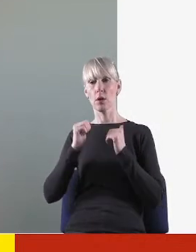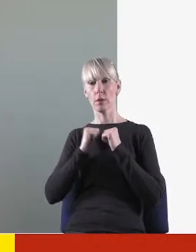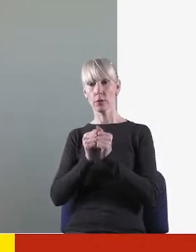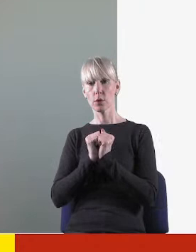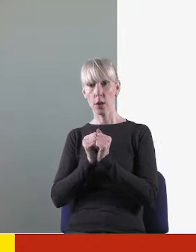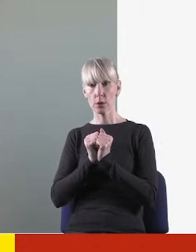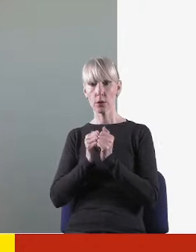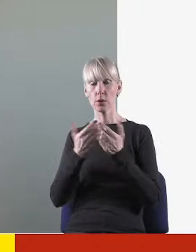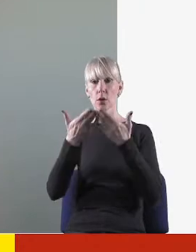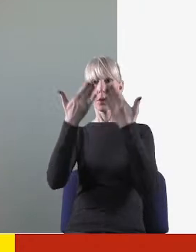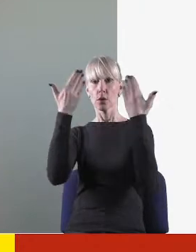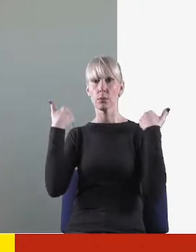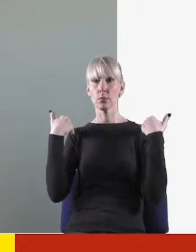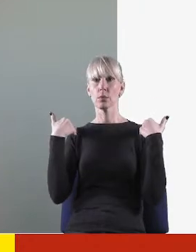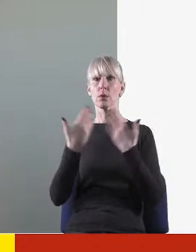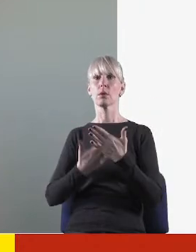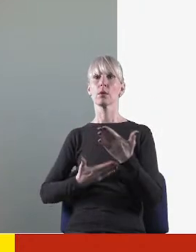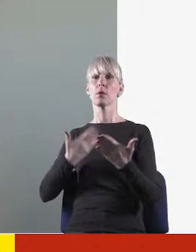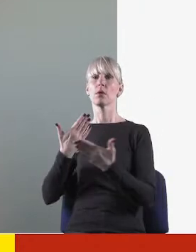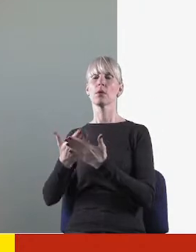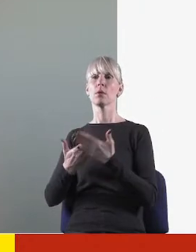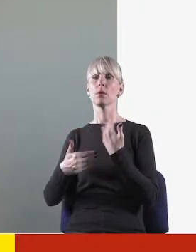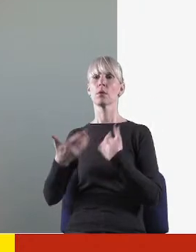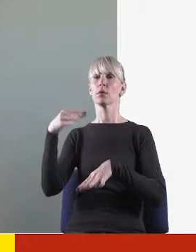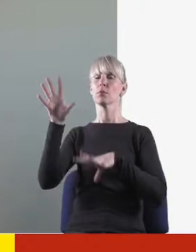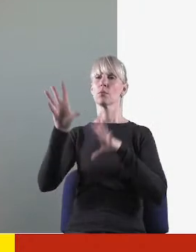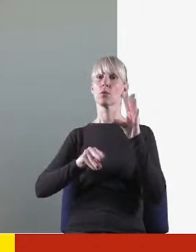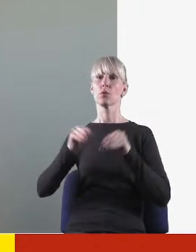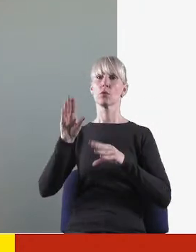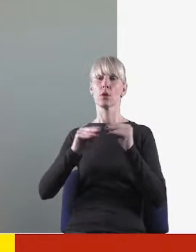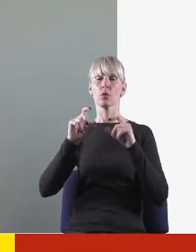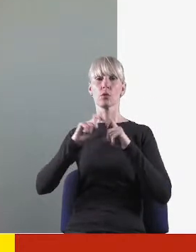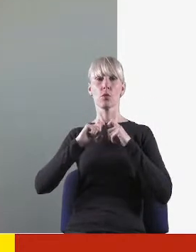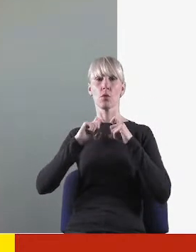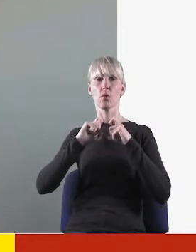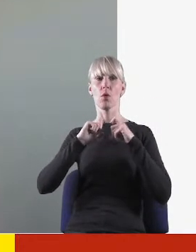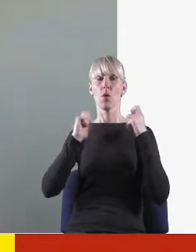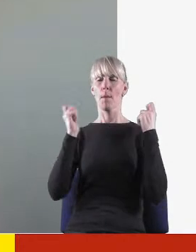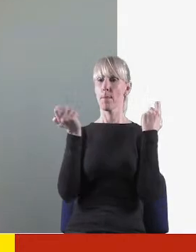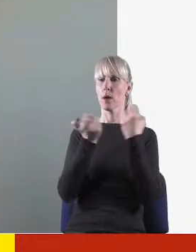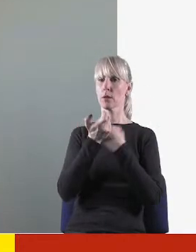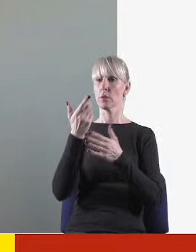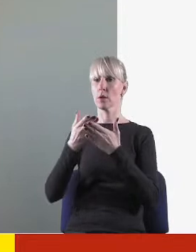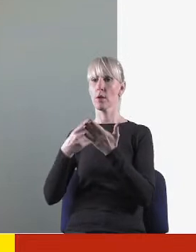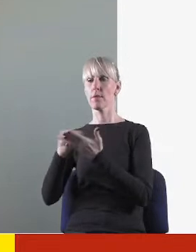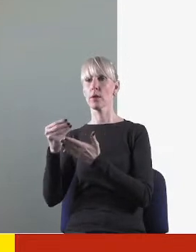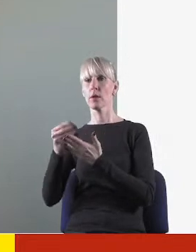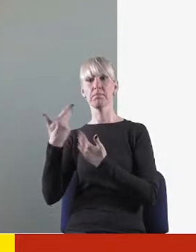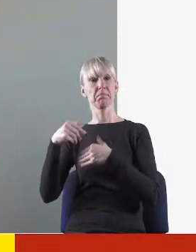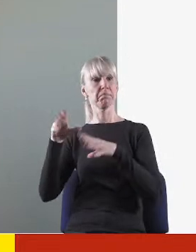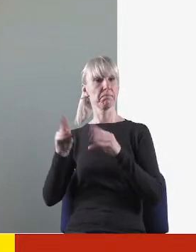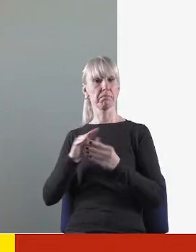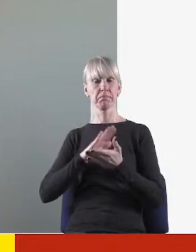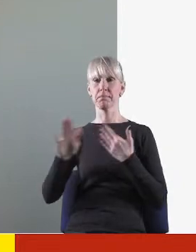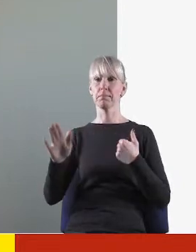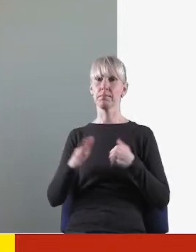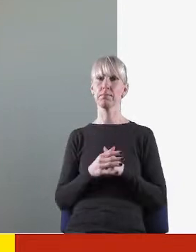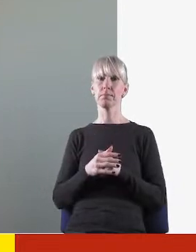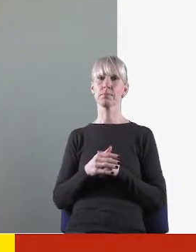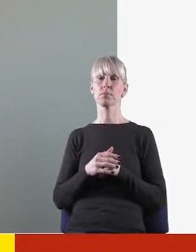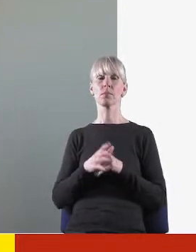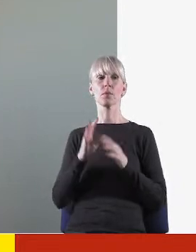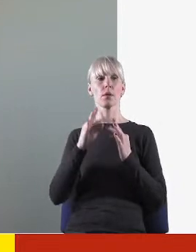wniosek o uznanie kwoty z budżetu państwa jako wydatki niewygasające. Jesteśmy w